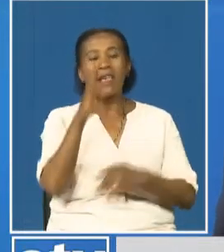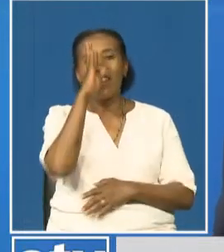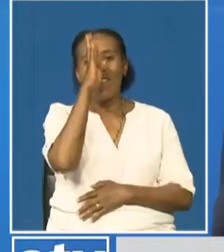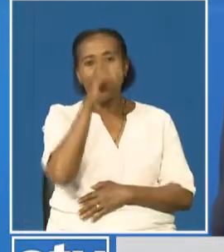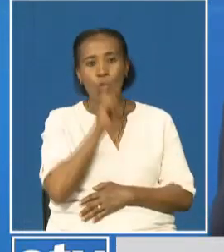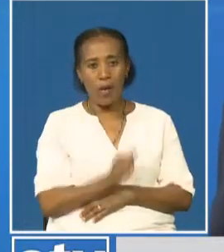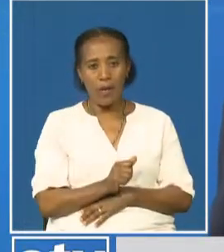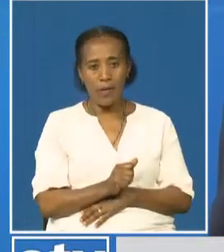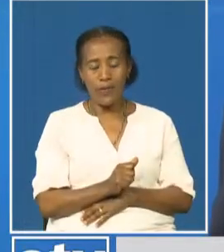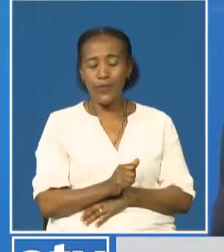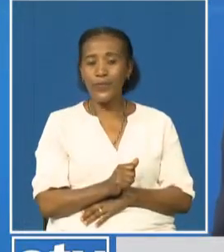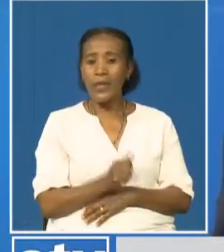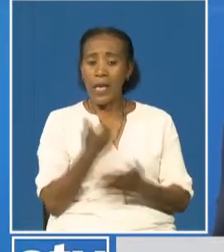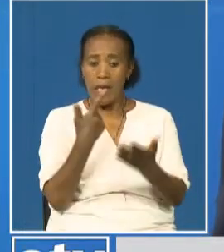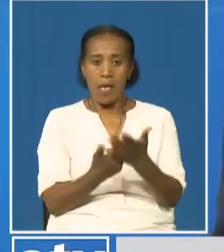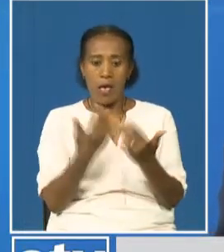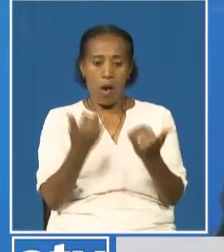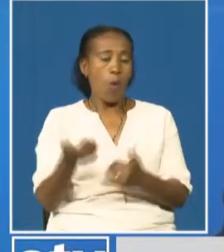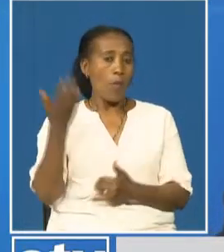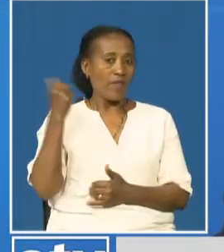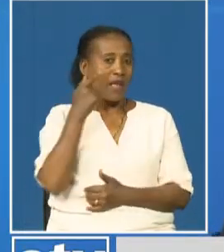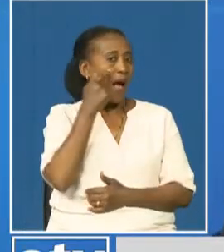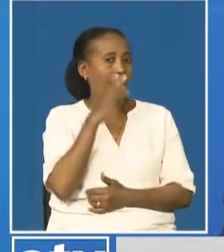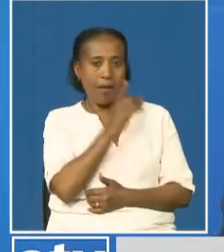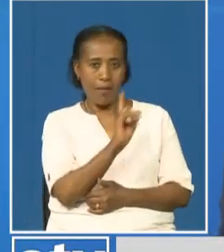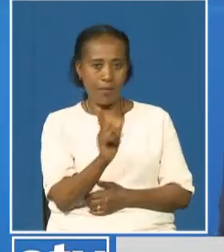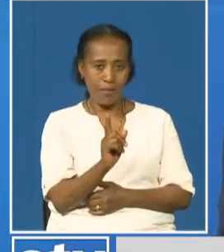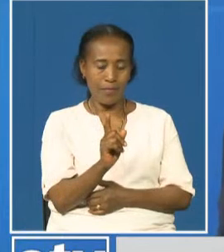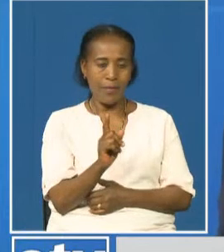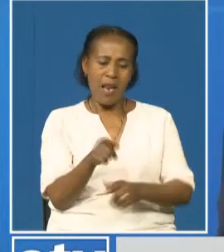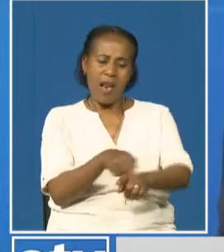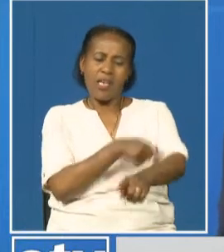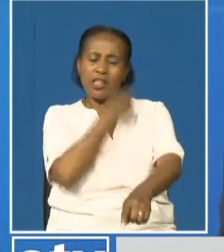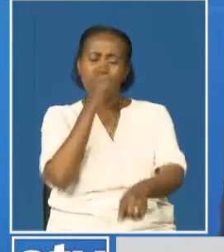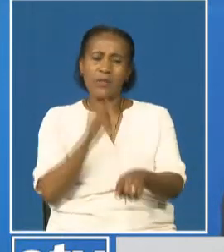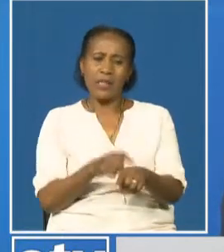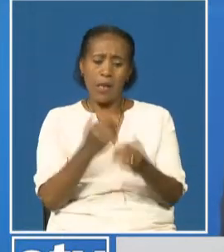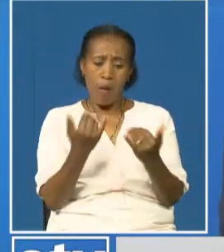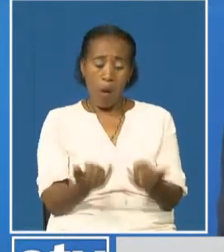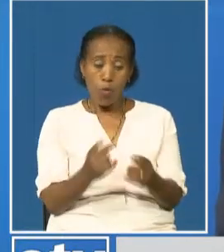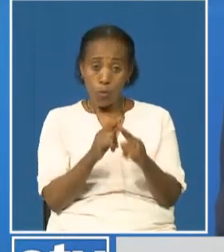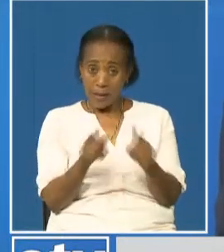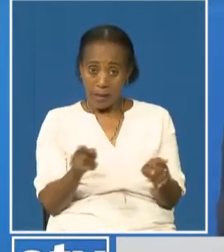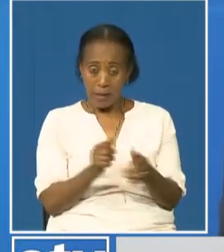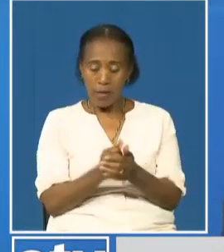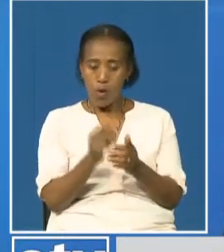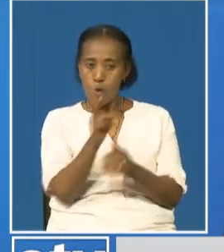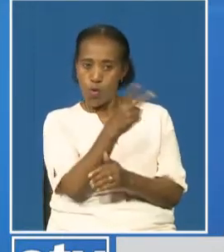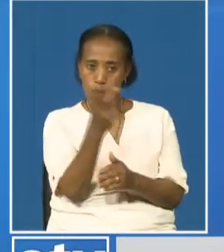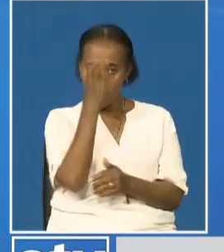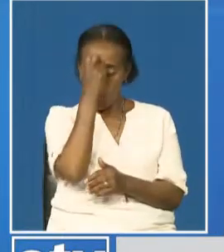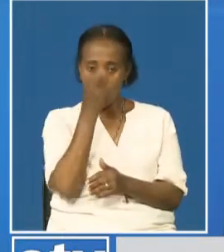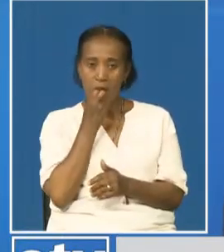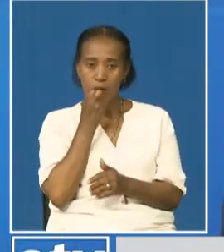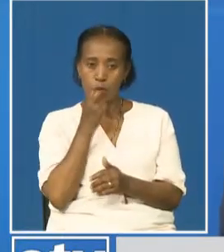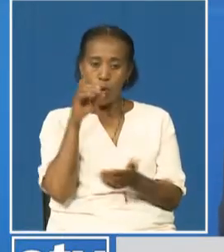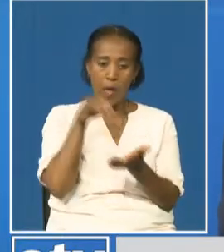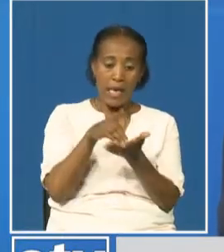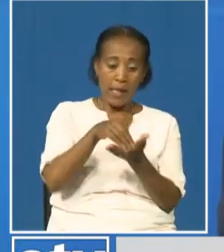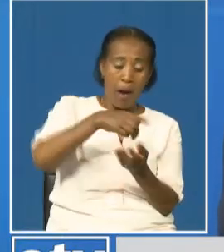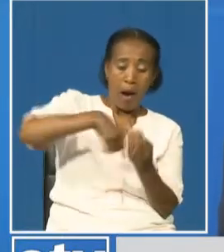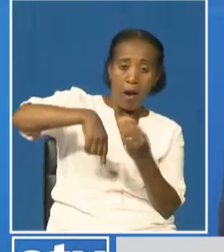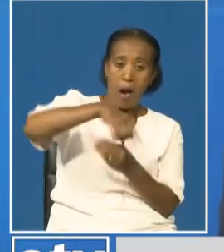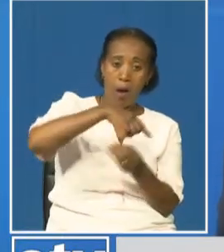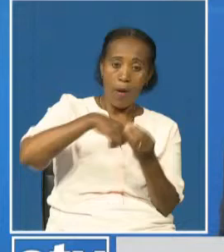ፈጥሯል። ይሄ ካም በፊት ያልታየ ነው። እንግዲህ ለረጅም ጊዜ በተለይ ባሁኑ ጊዜ ሁለቱም ወላጆች በተለይ በከተማ